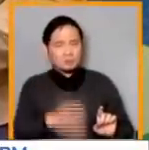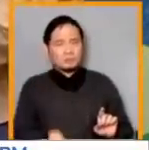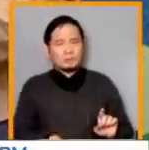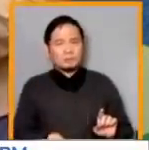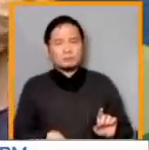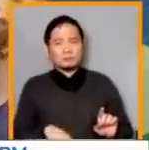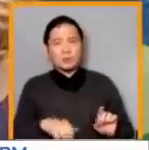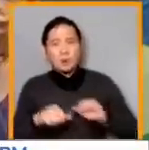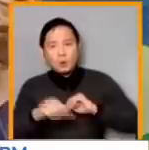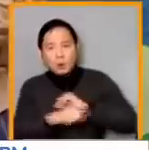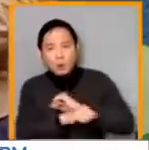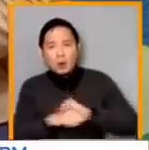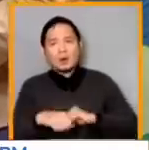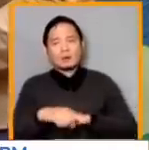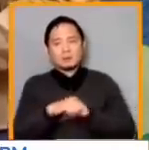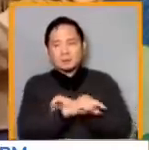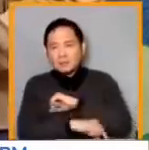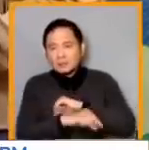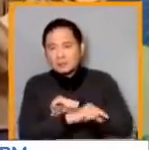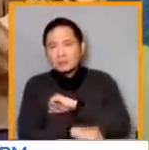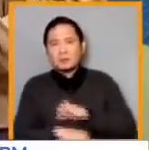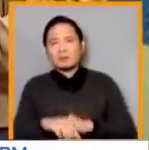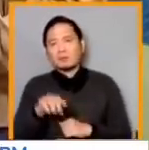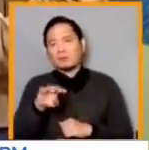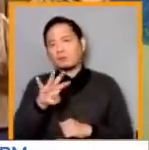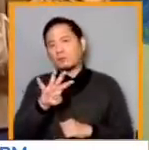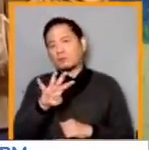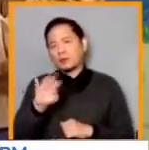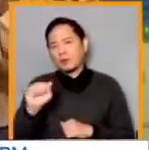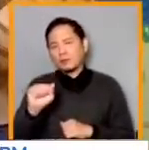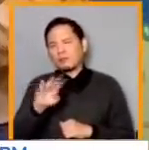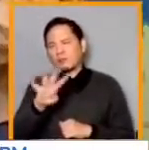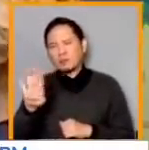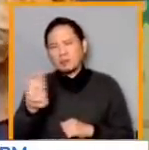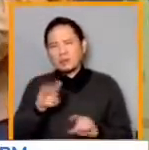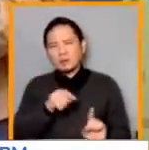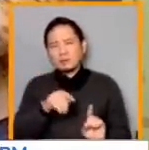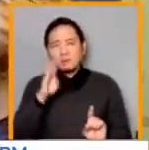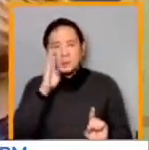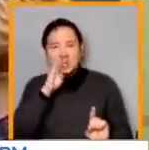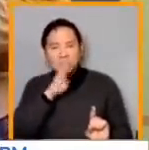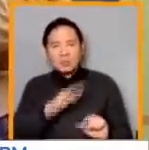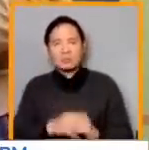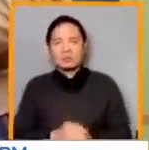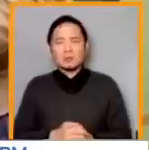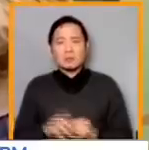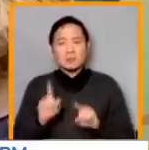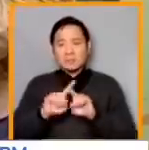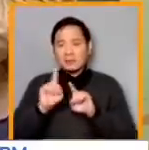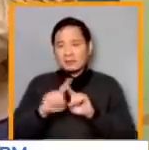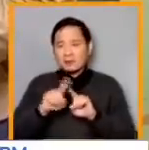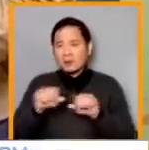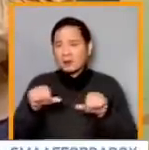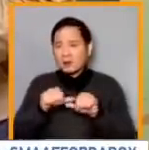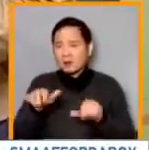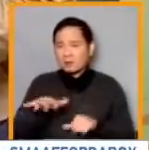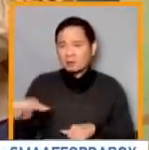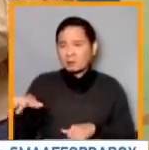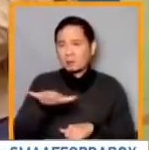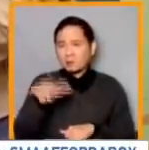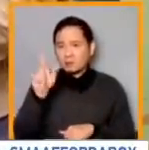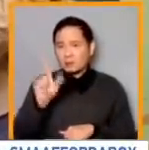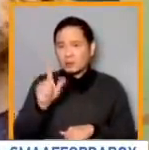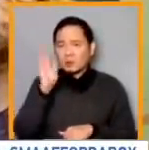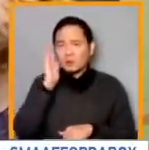Aurora, Quezon, Mimaropa at dyan sa may Bicol Region. Pagdating ng hapon, mas maraming lugar sa Luzon ang makakaranas sa mga